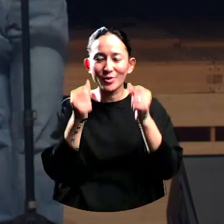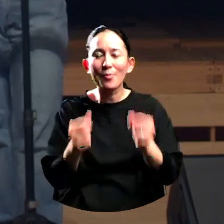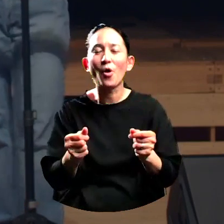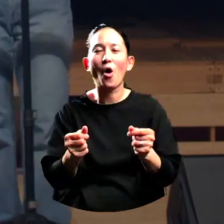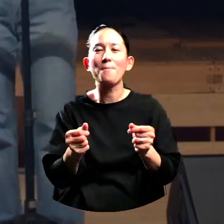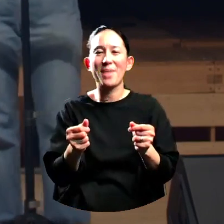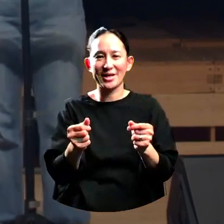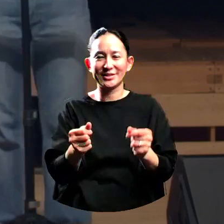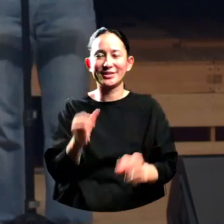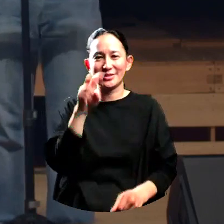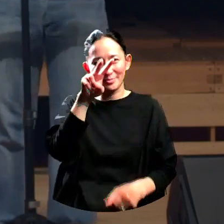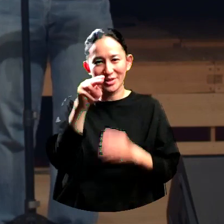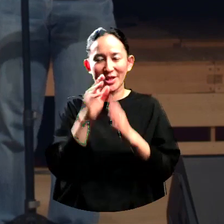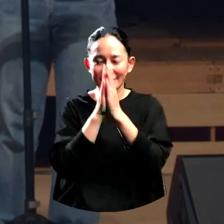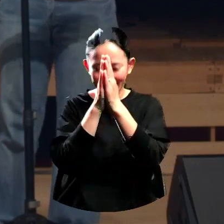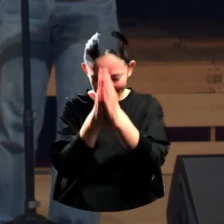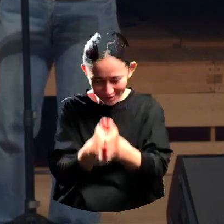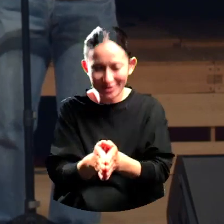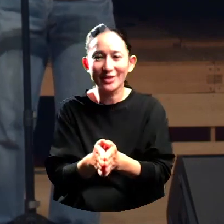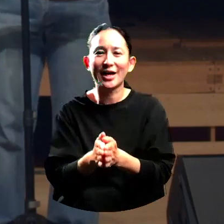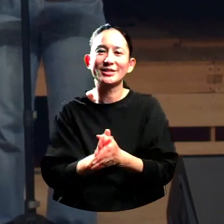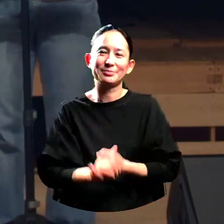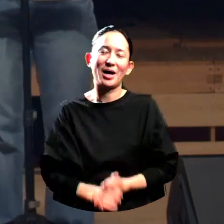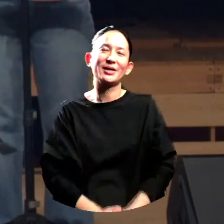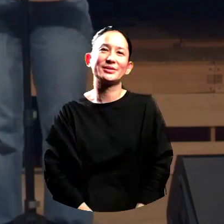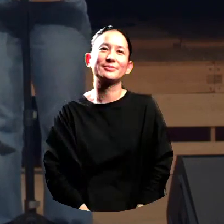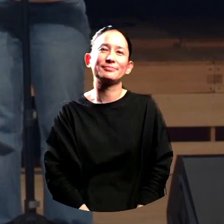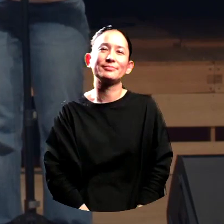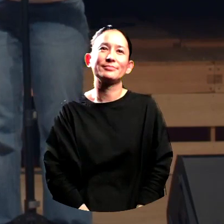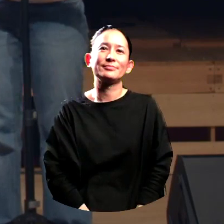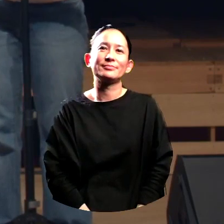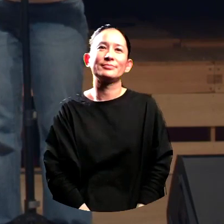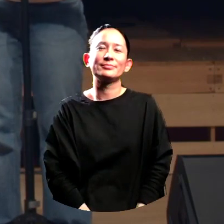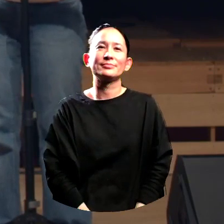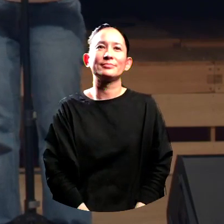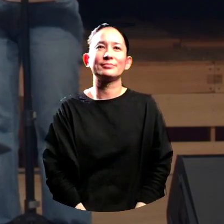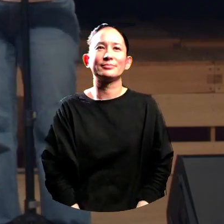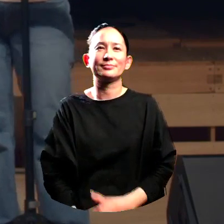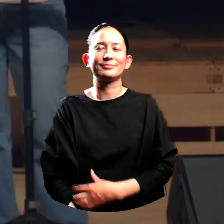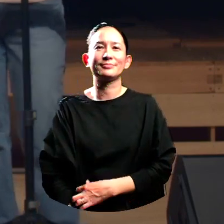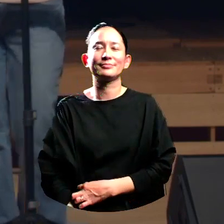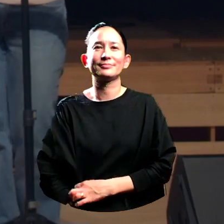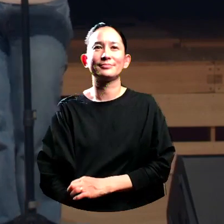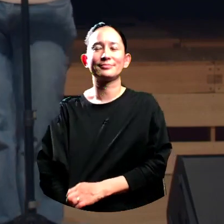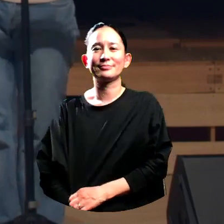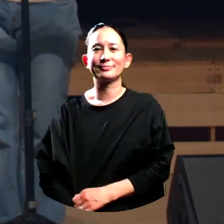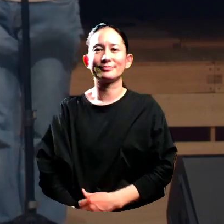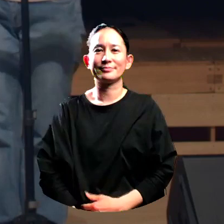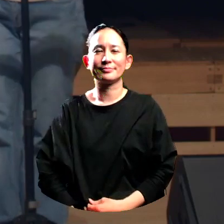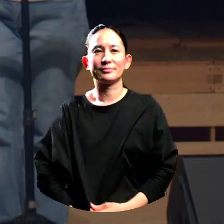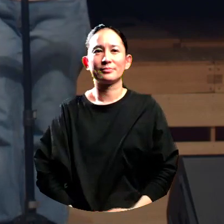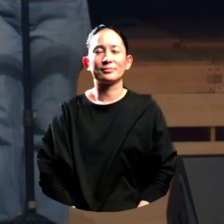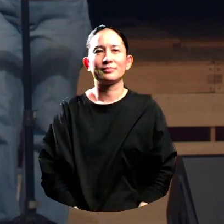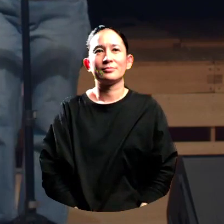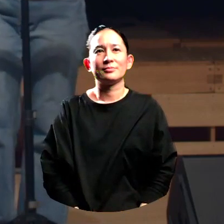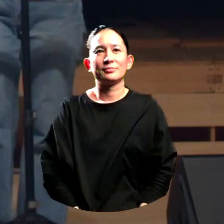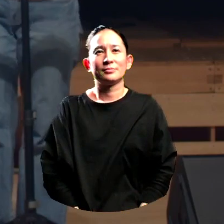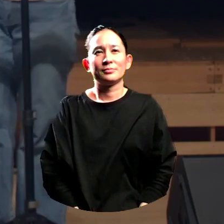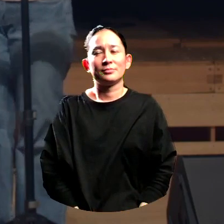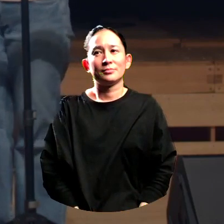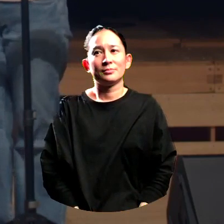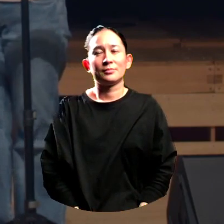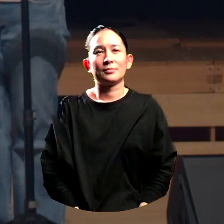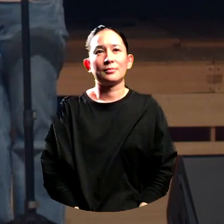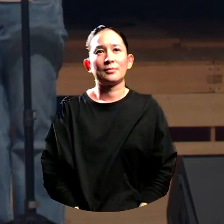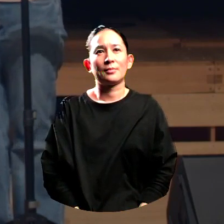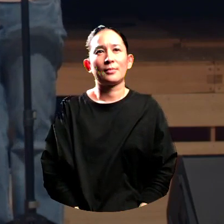ご確認ください。 Yes, we have lots of things going on at this church. So for more information, again, check out our website. But without further ado,